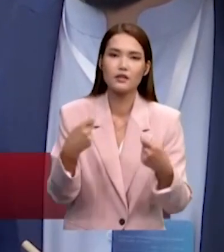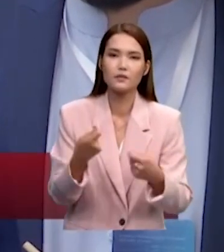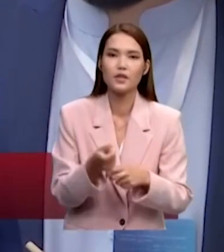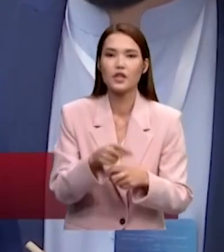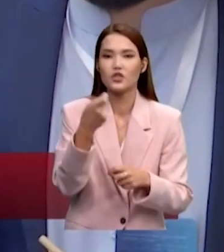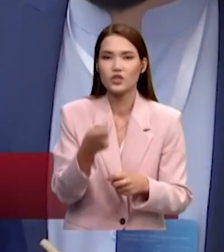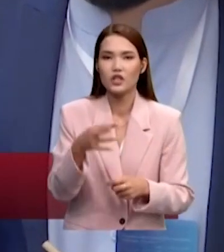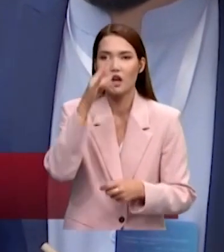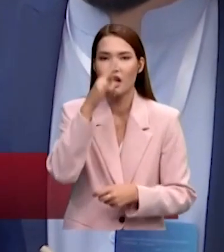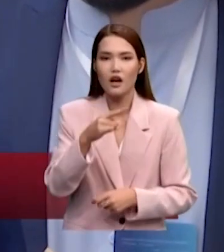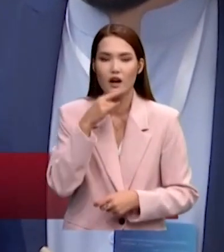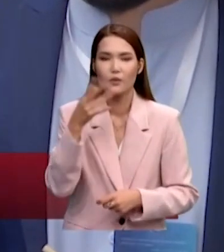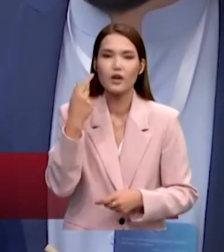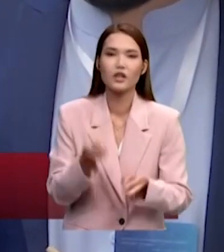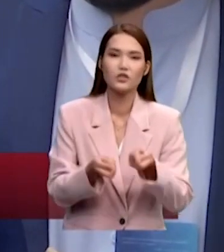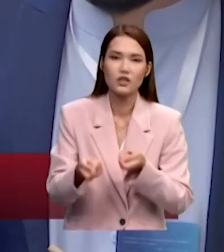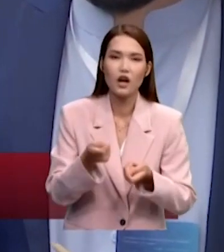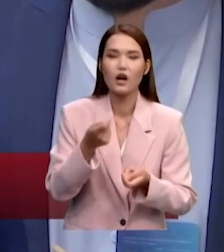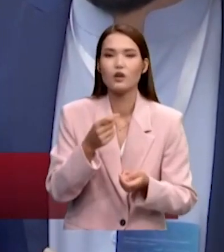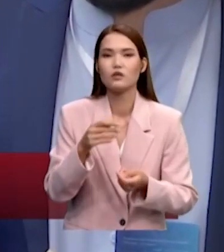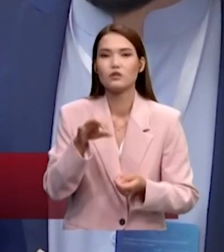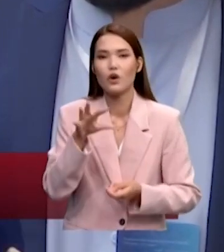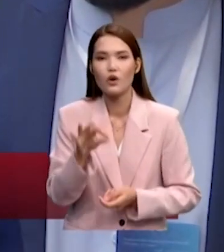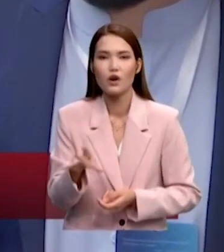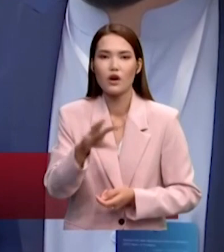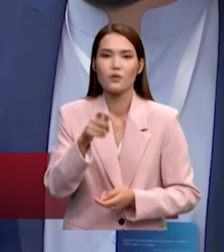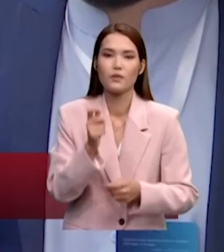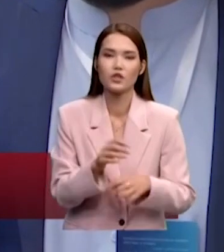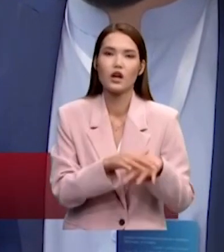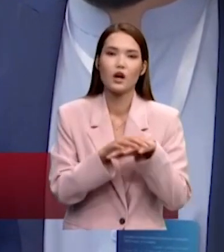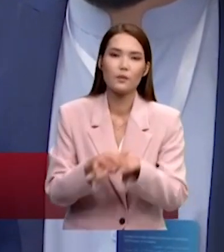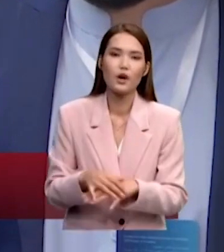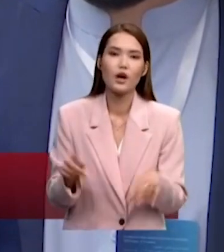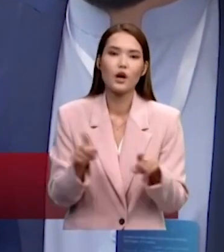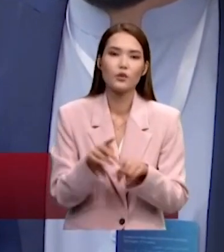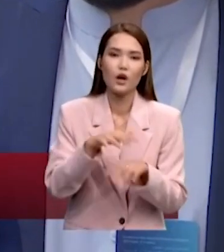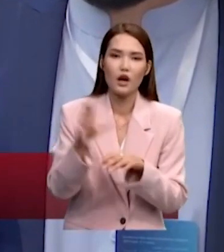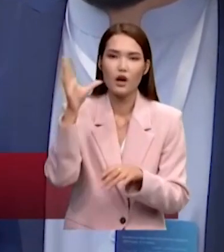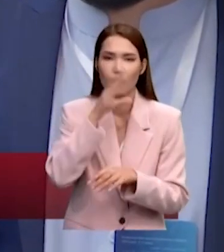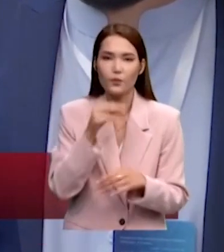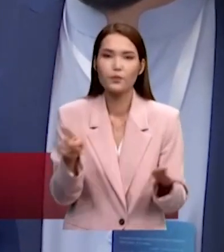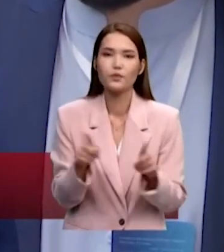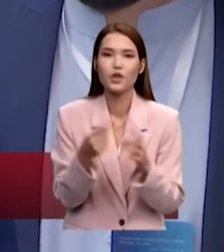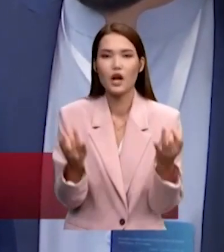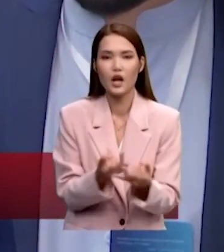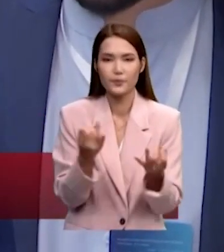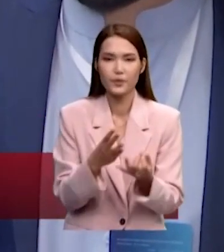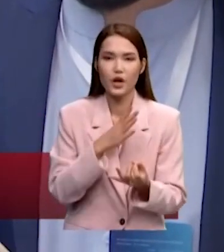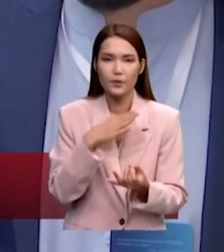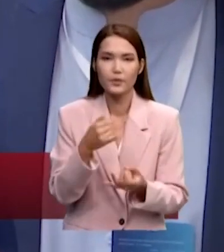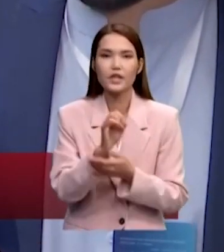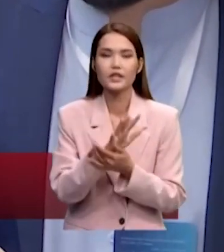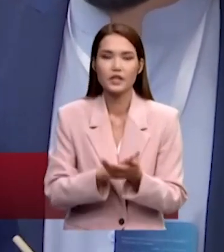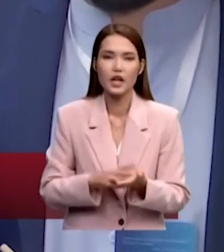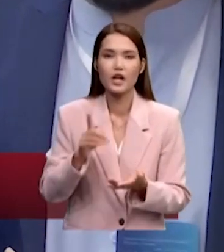дешевле. Когда дешевле логистика, дешевле товар. А также банковский сектор – один из важных вопросов, которые мы сегодня тоже обсуждали, и будем работать над